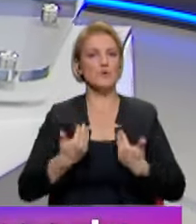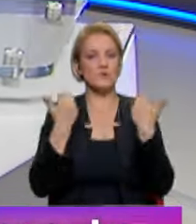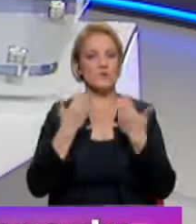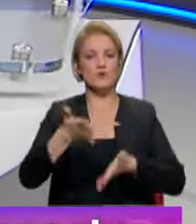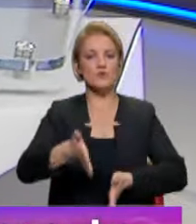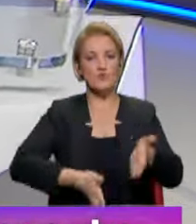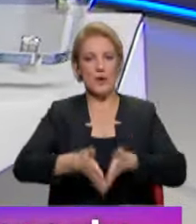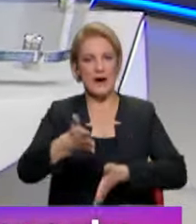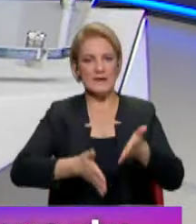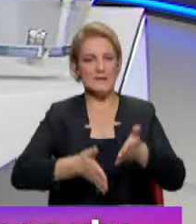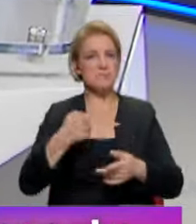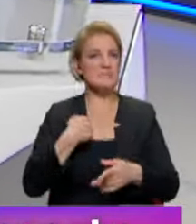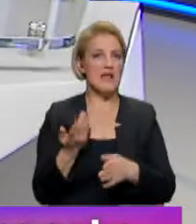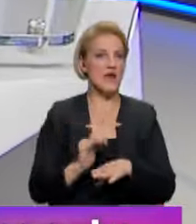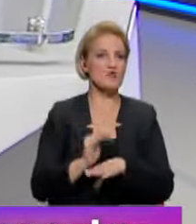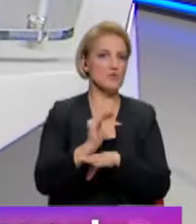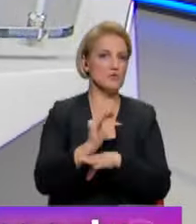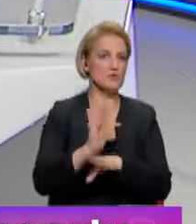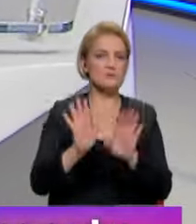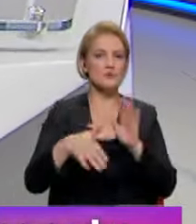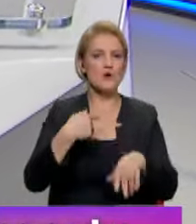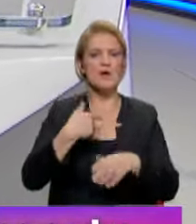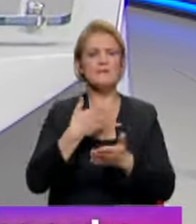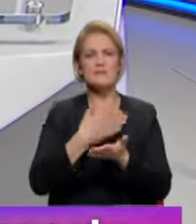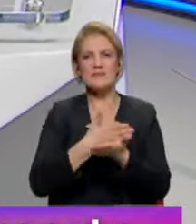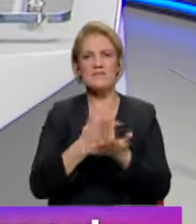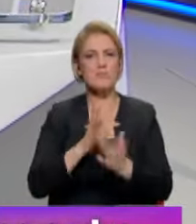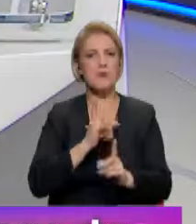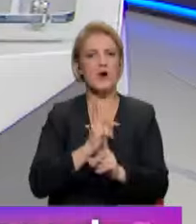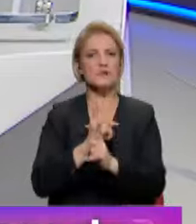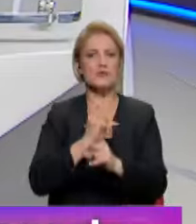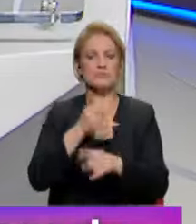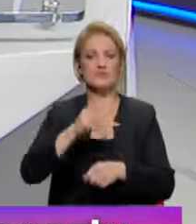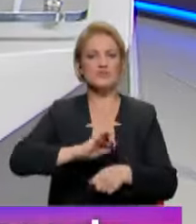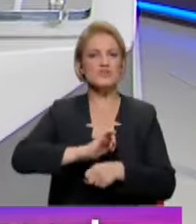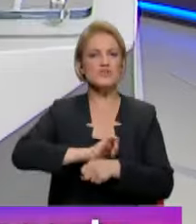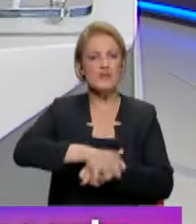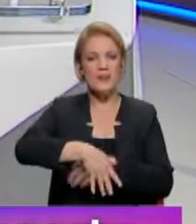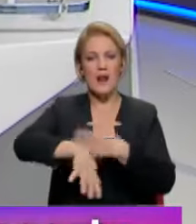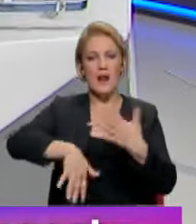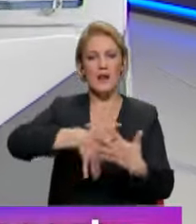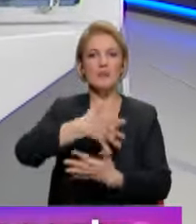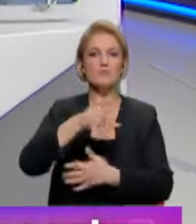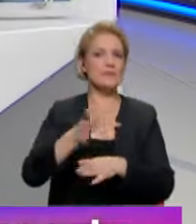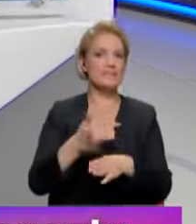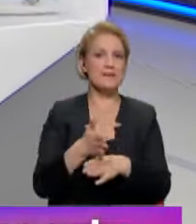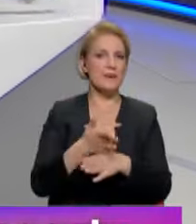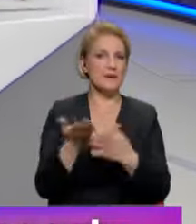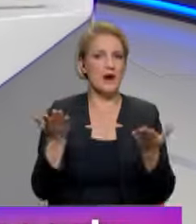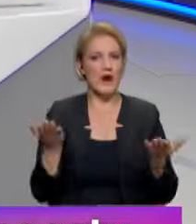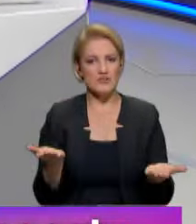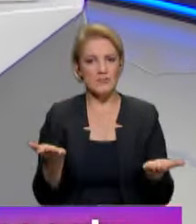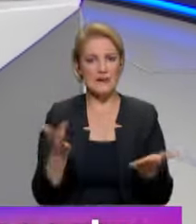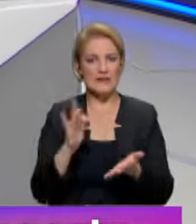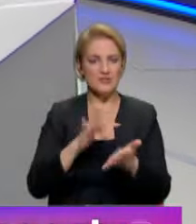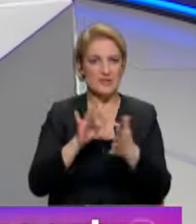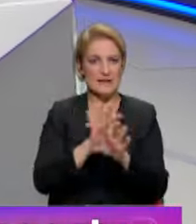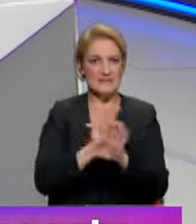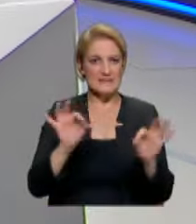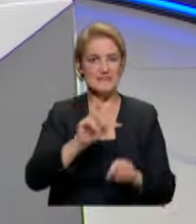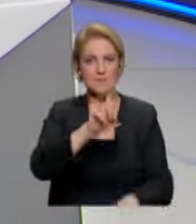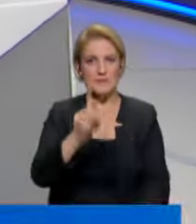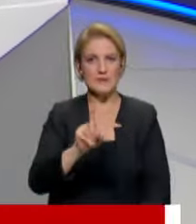sokakta Biz ne yaşıyoruz sonra sürekli karşılaştığımız bu şiddet Sarmalı Bunun sebebi acaba cezasızlık